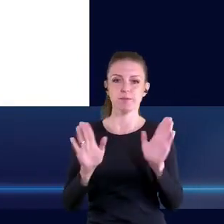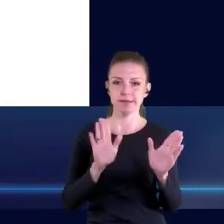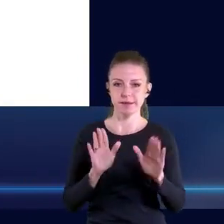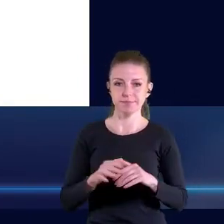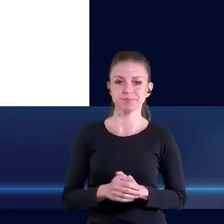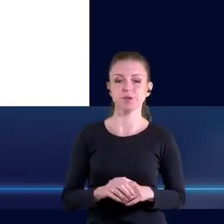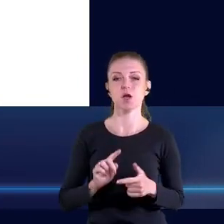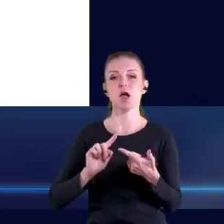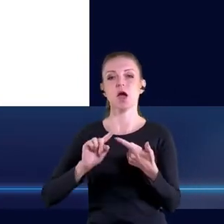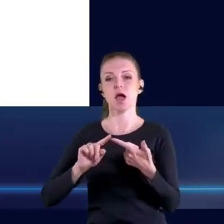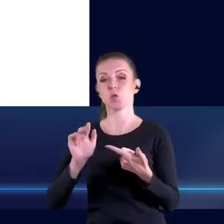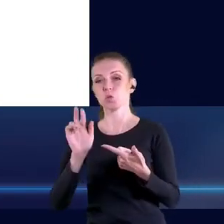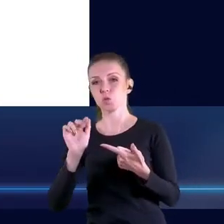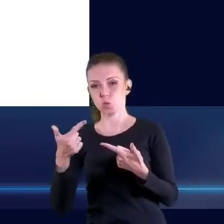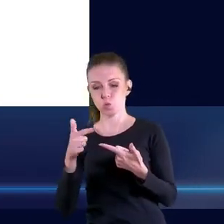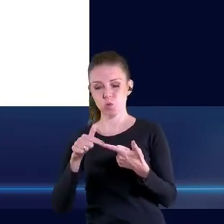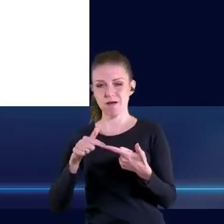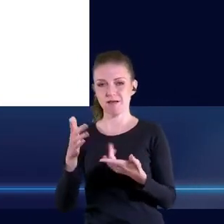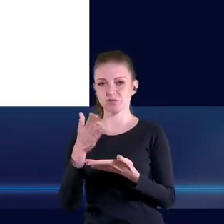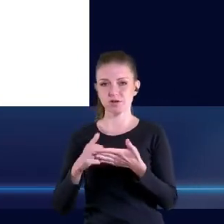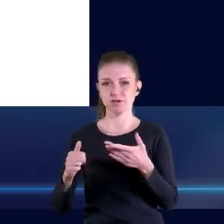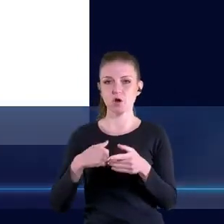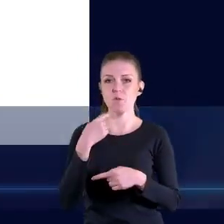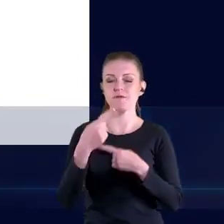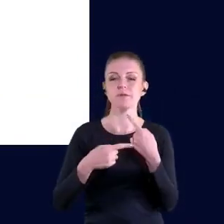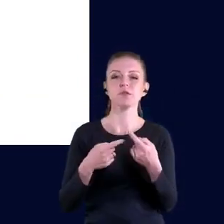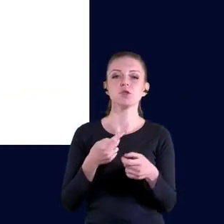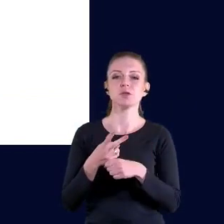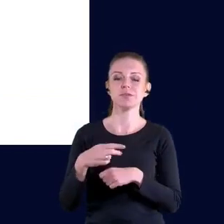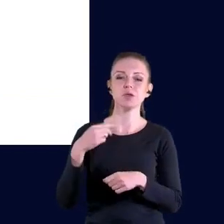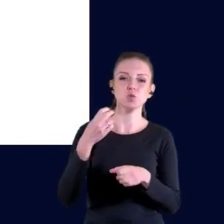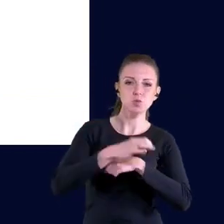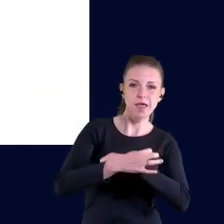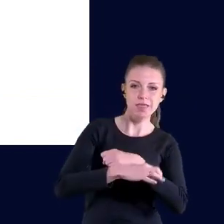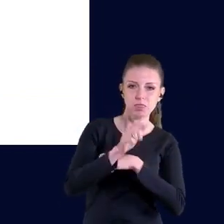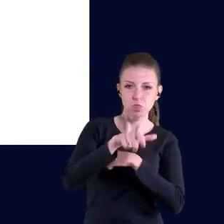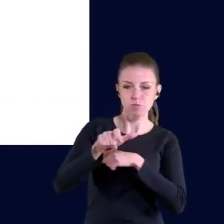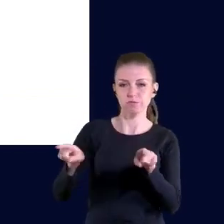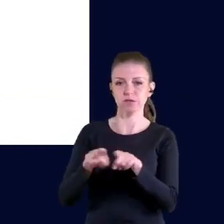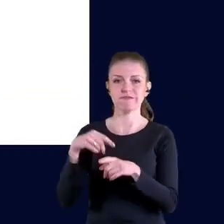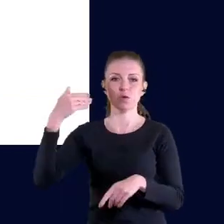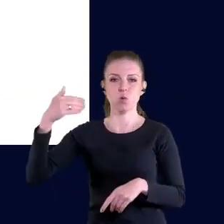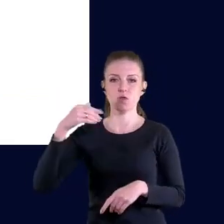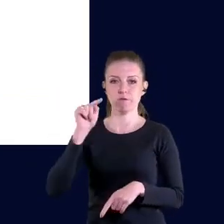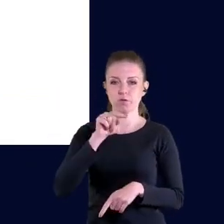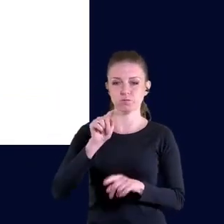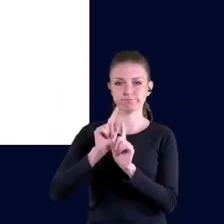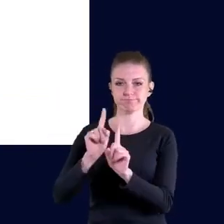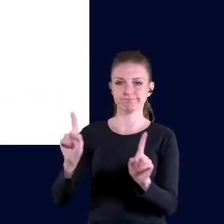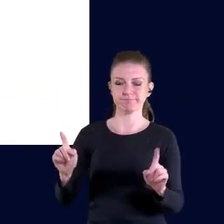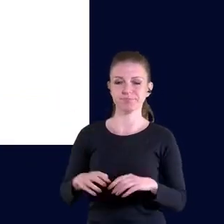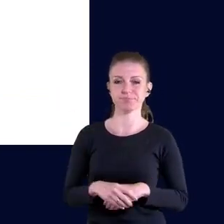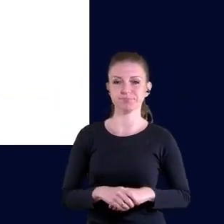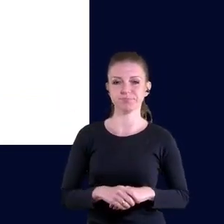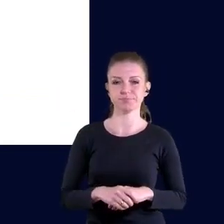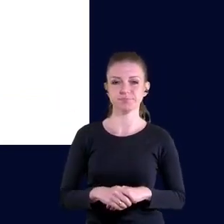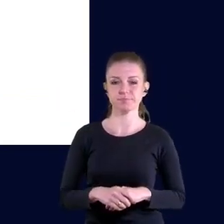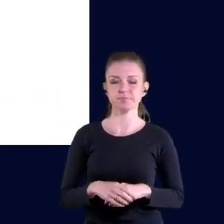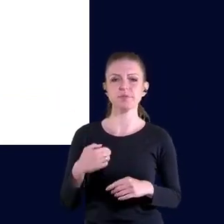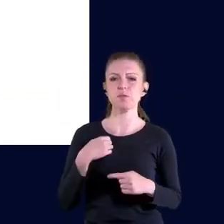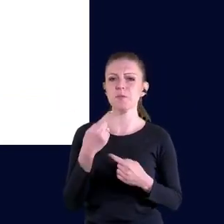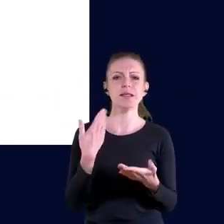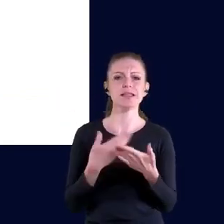przez studentów i przez wykładowców jeszcze pewnie państwo się zastanawiam dlaczego akurat koncentruję się to porównaniu